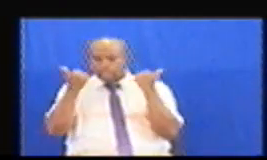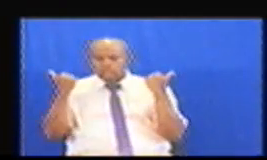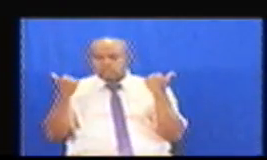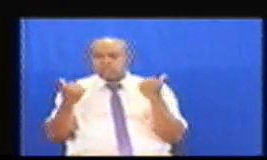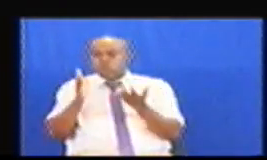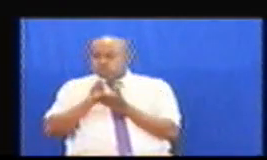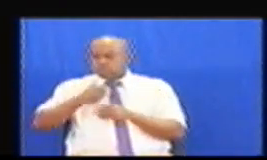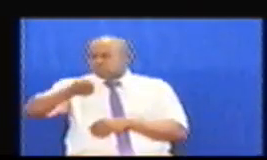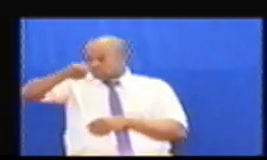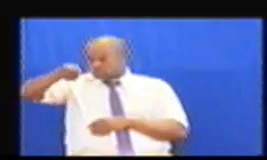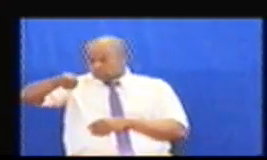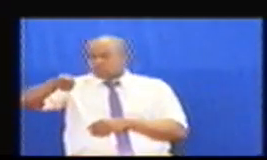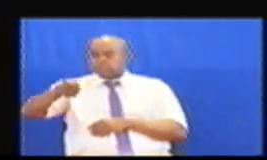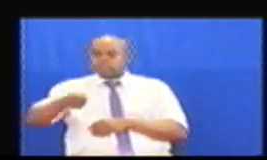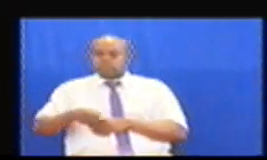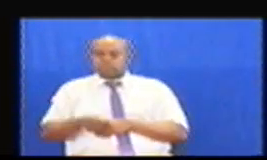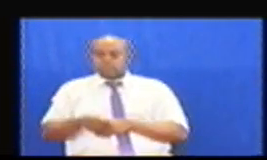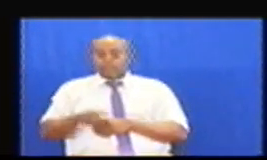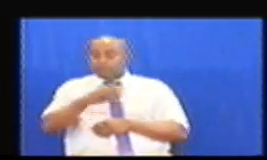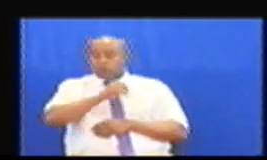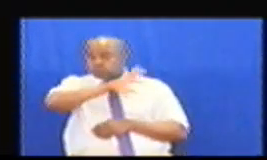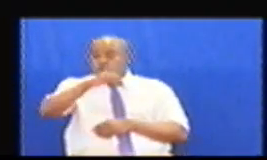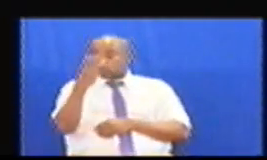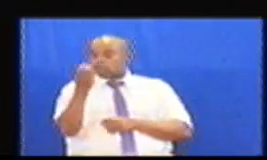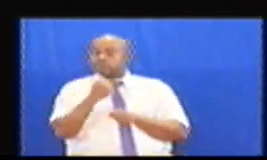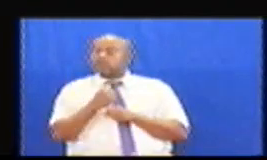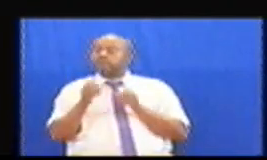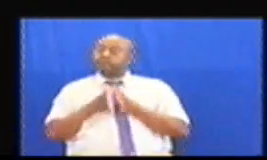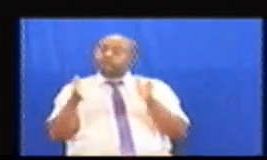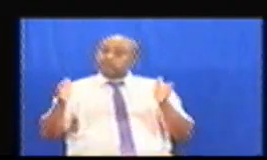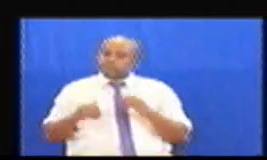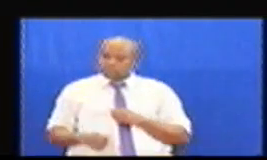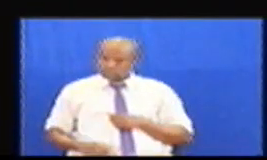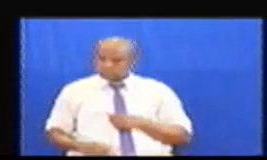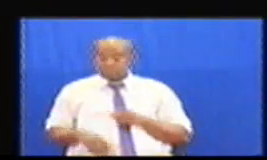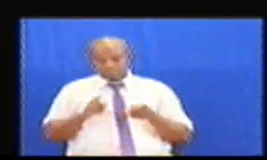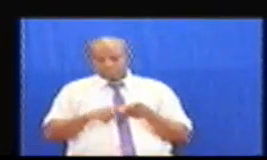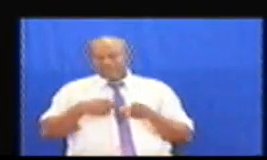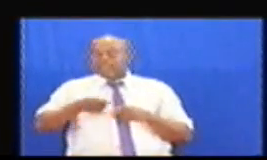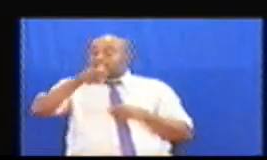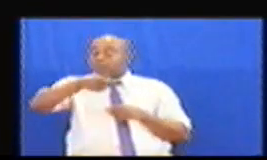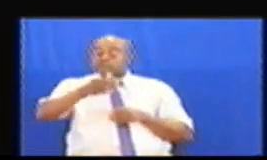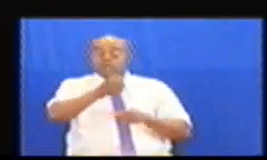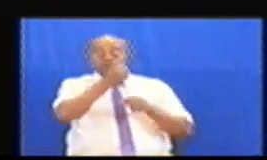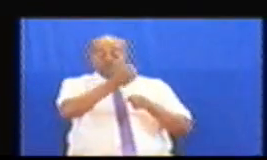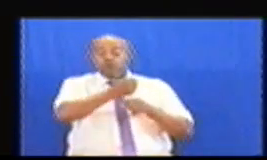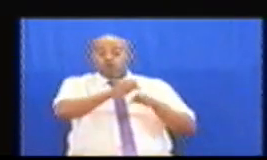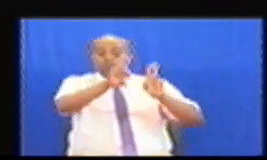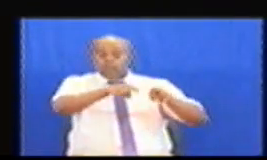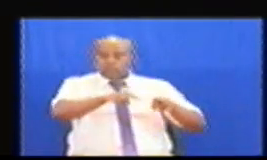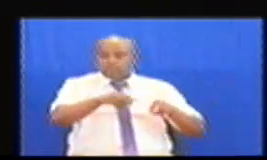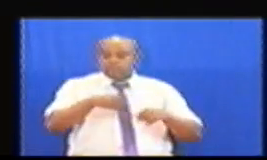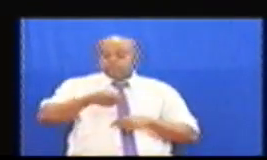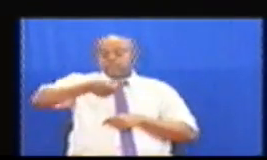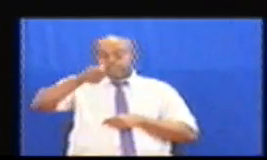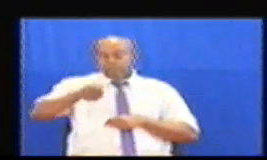mimi nawapongeza sana mawaziri wote kwa kazi kubwa wanayofanya. Napongeza mfuko wa mahakama, napongeza mtendaji mkuu wa mahakama